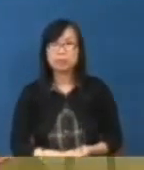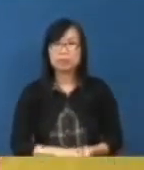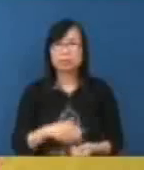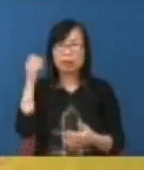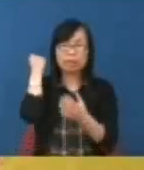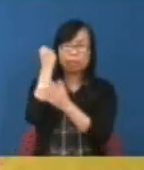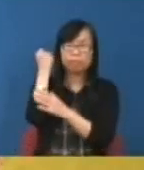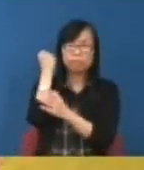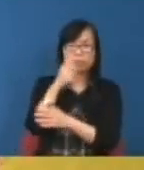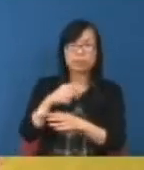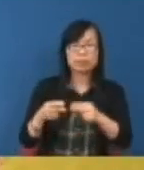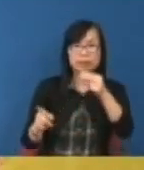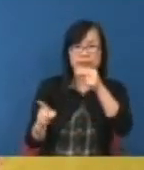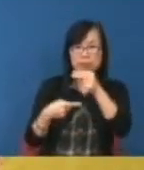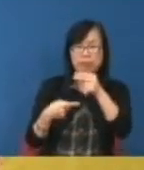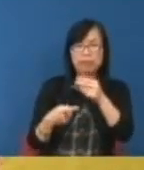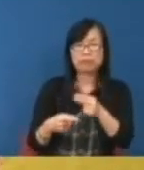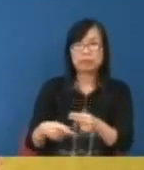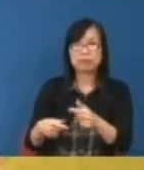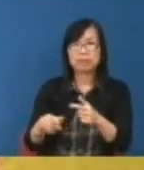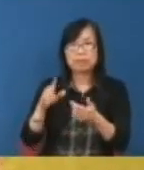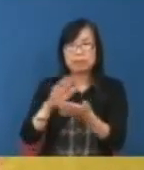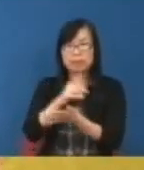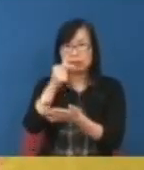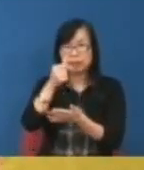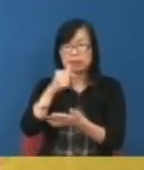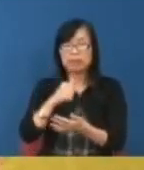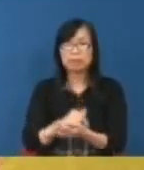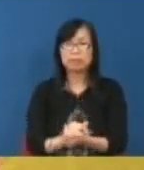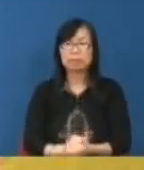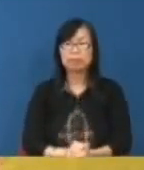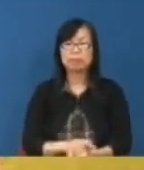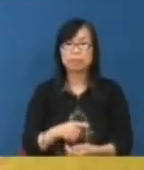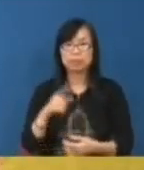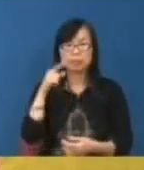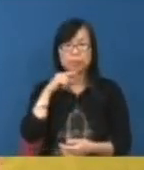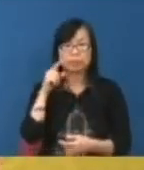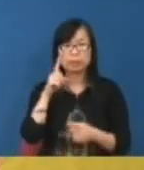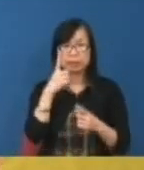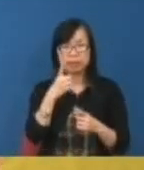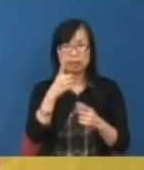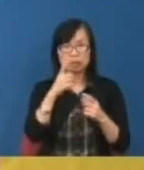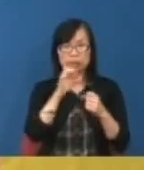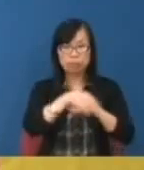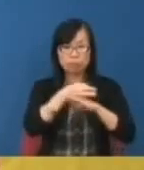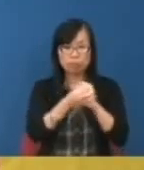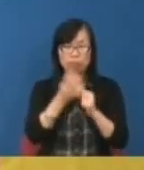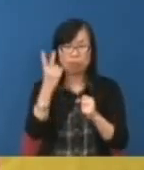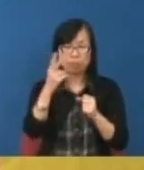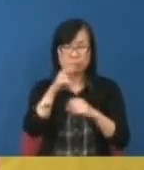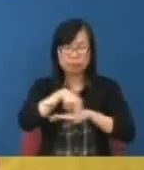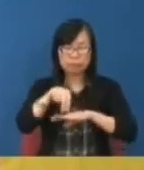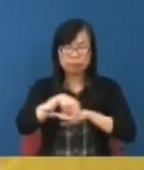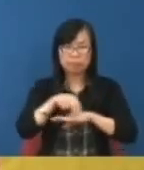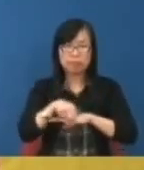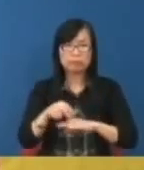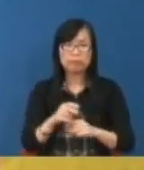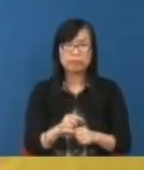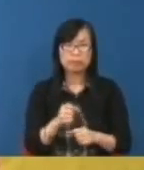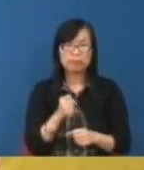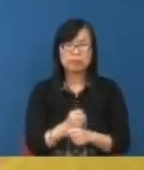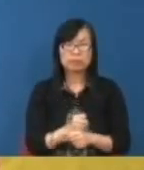映到一件事，就是回歸那十年以來，就是如果你說我從一個一國兩制的推行和這個落實作為